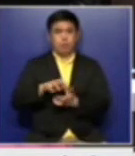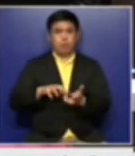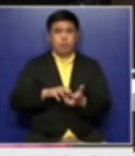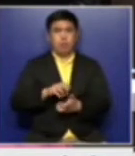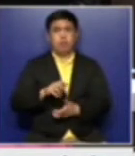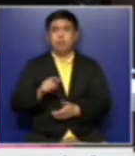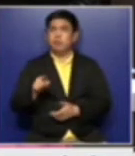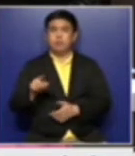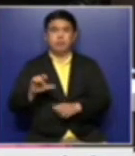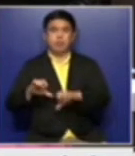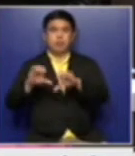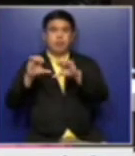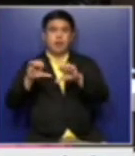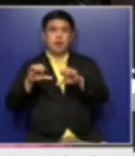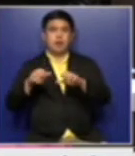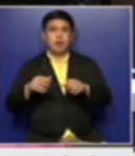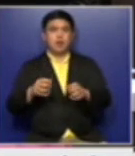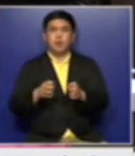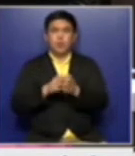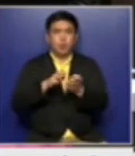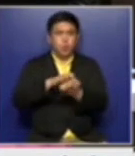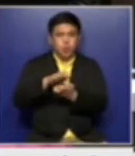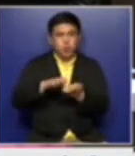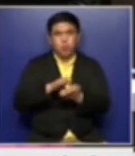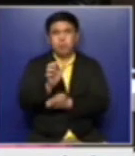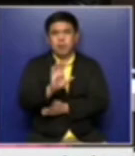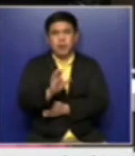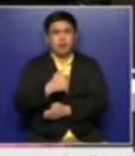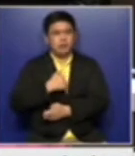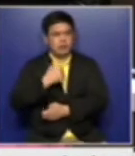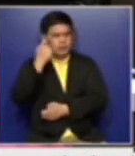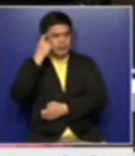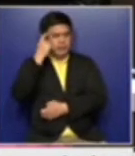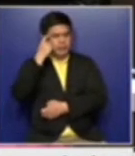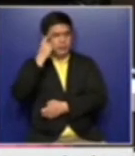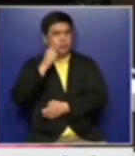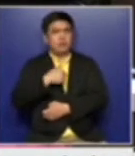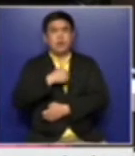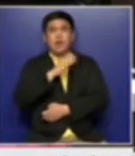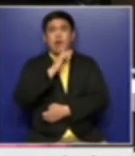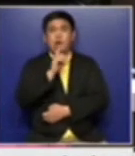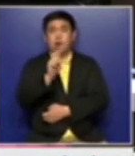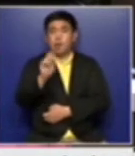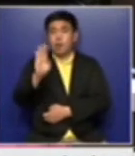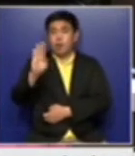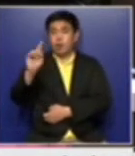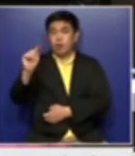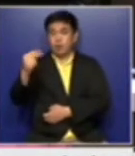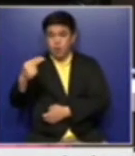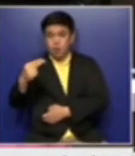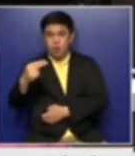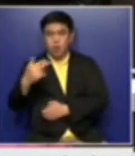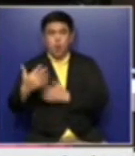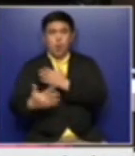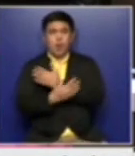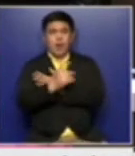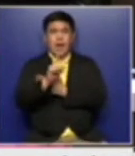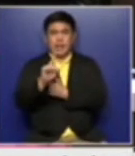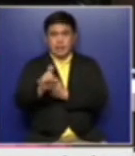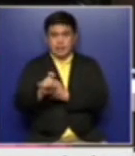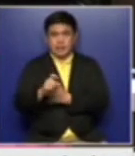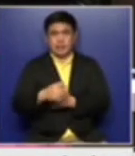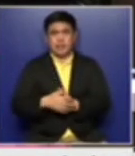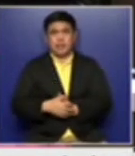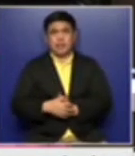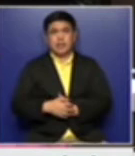ของทางราชการนะคะเพราะนั้นดิฉันคิดว่าจะทำให้องค์กรปกครองสูญเสียโอกาสเดี๋ยวขอเพิ่มอีก2